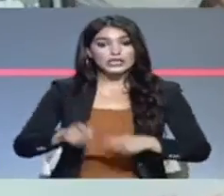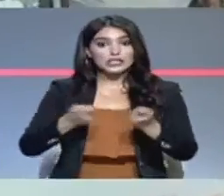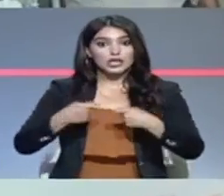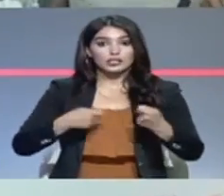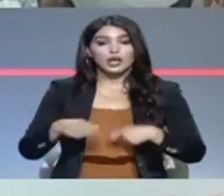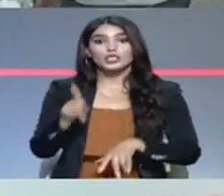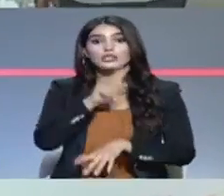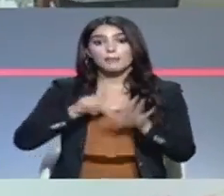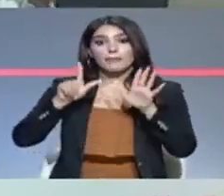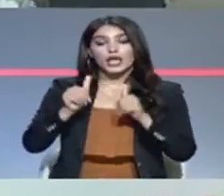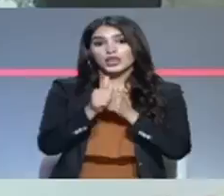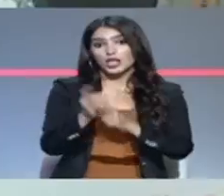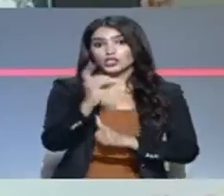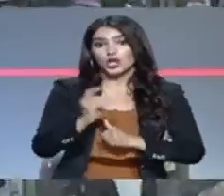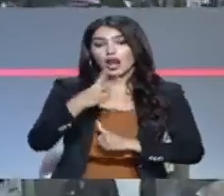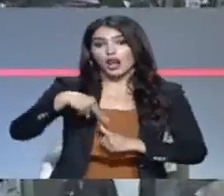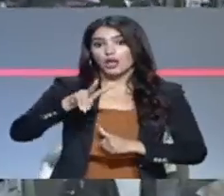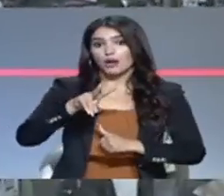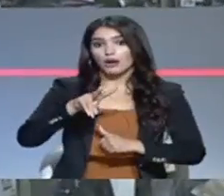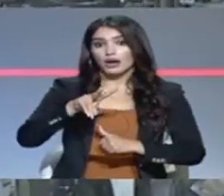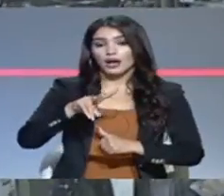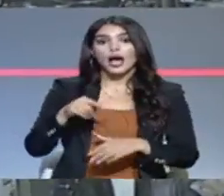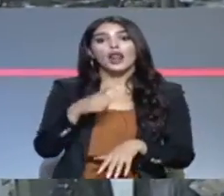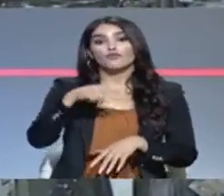بتاريخ 17 من ديسمبر من سنة